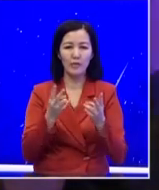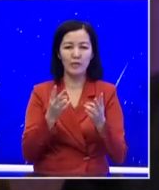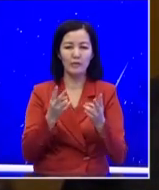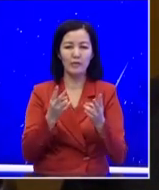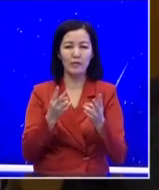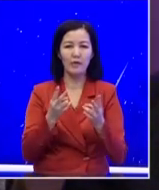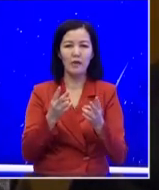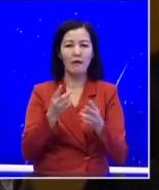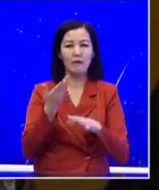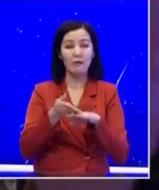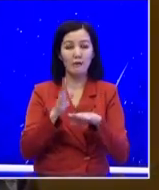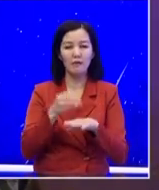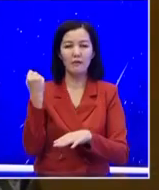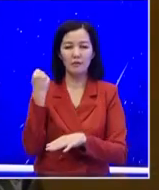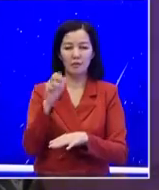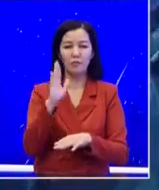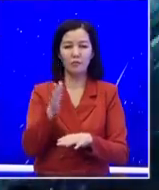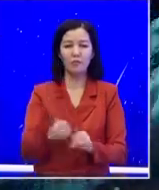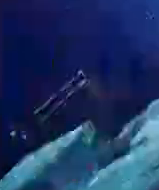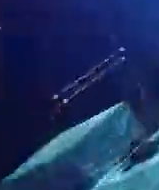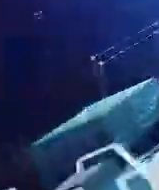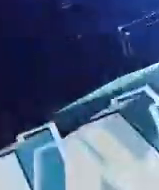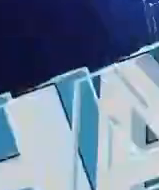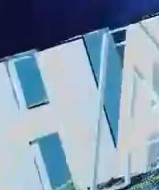дертті ауыздықтай аламыз. Біз біргеміз.